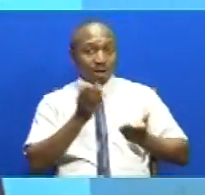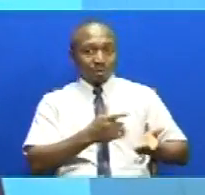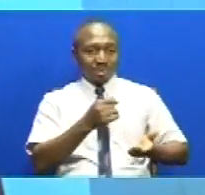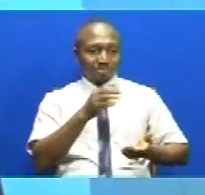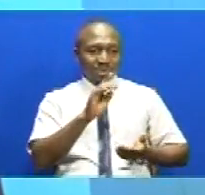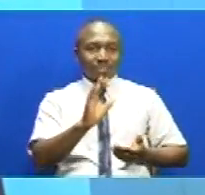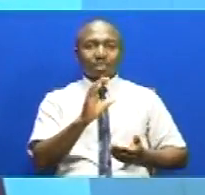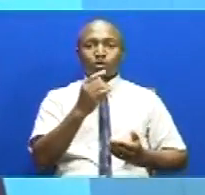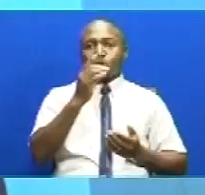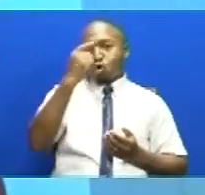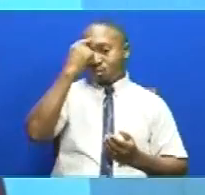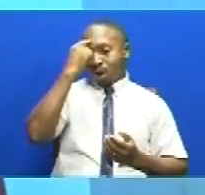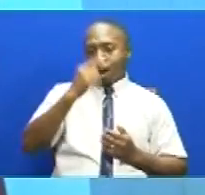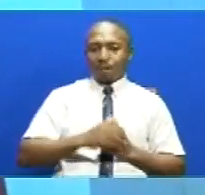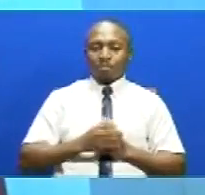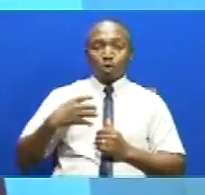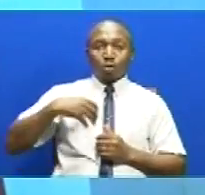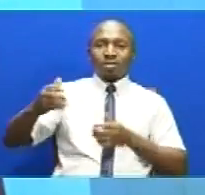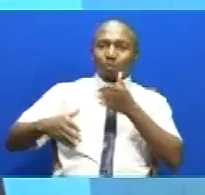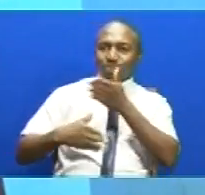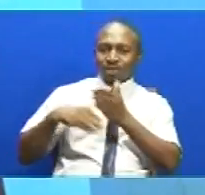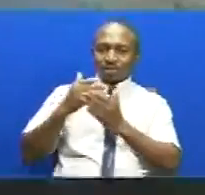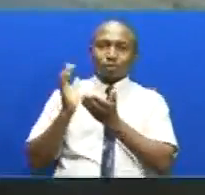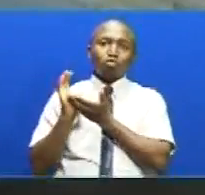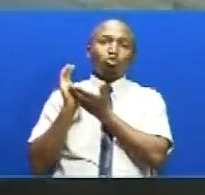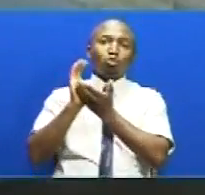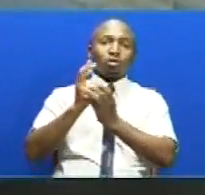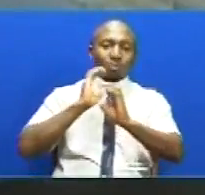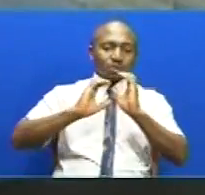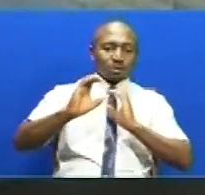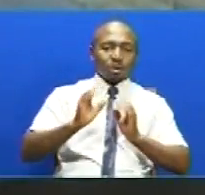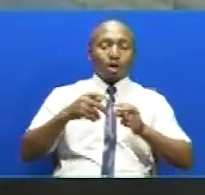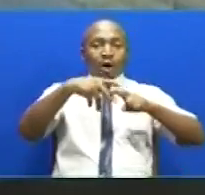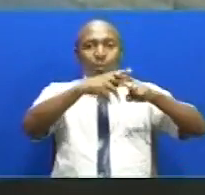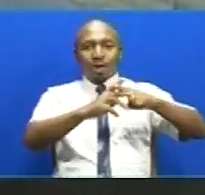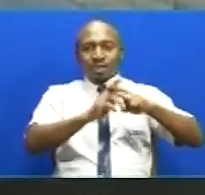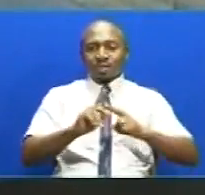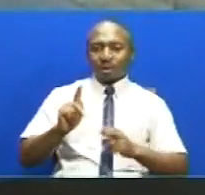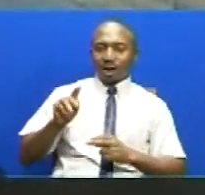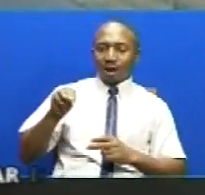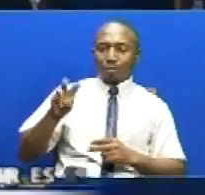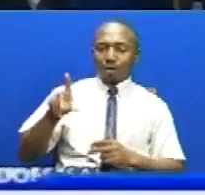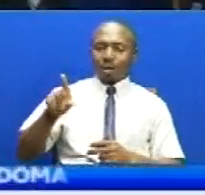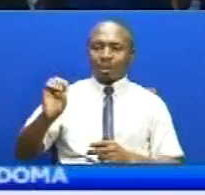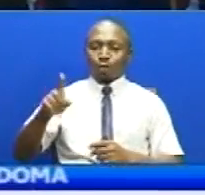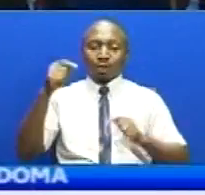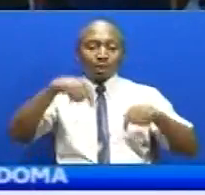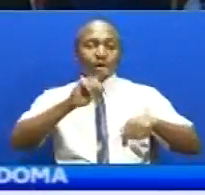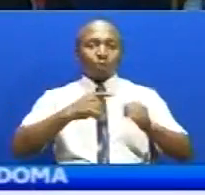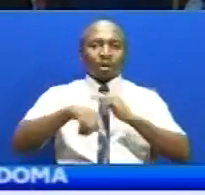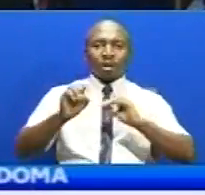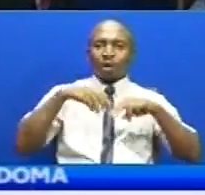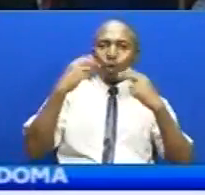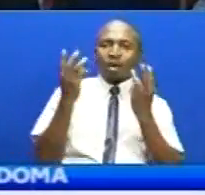TBC Dodoma. Waziri wa Ujenzi, Uchukuzi na Mawasiliano, Mhandisi Isaac Kamwele, leo alikuwa katika warsha